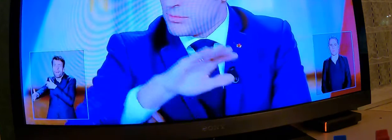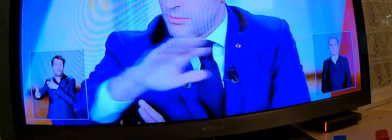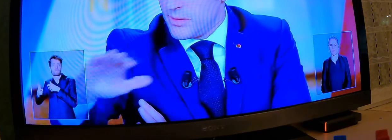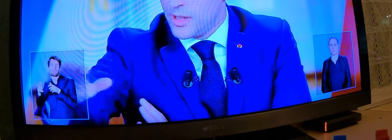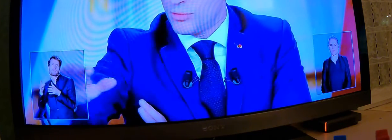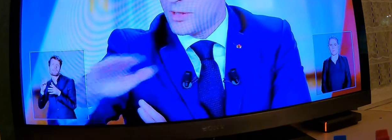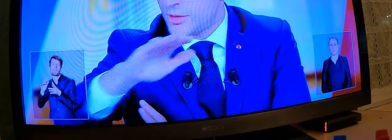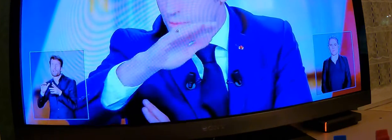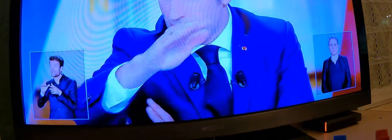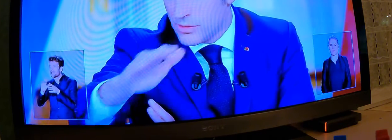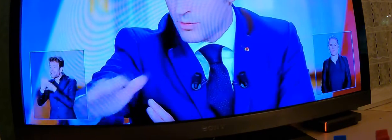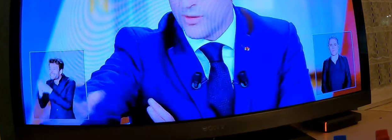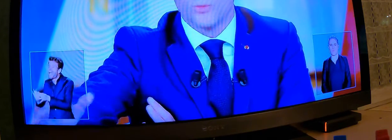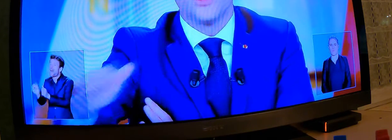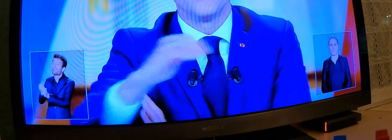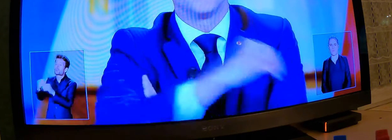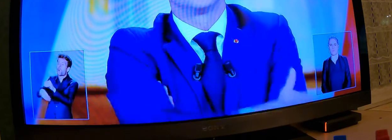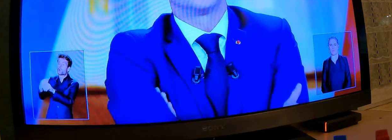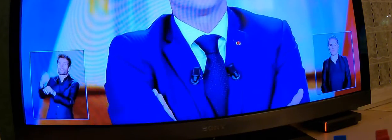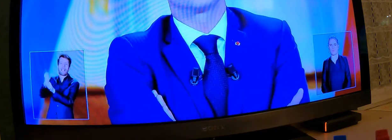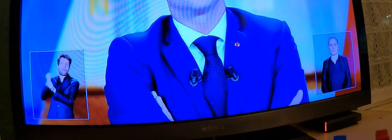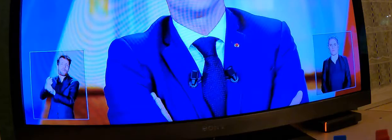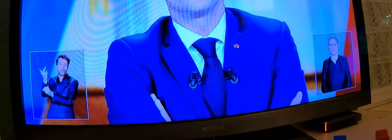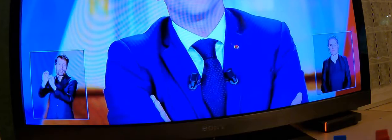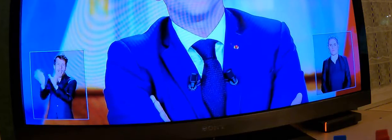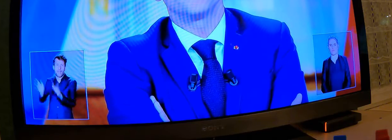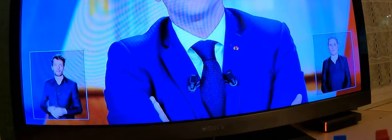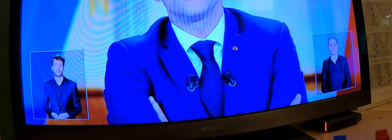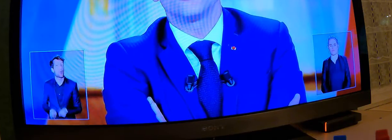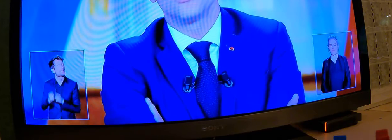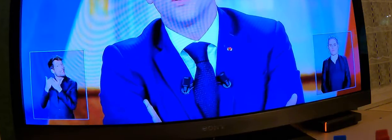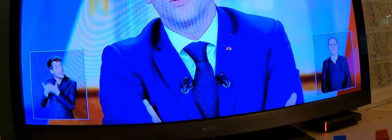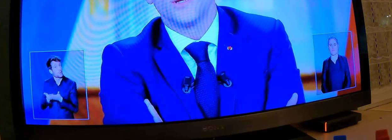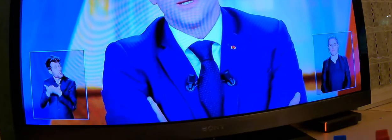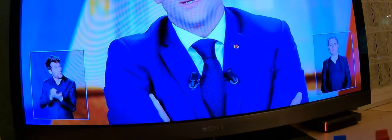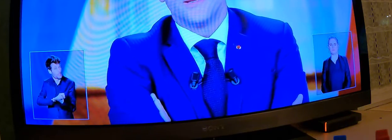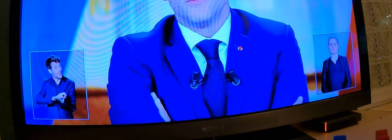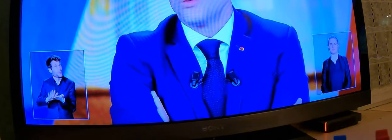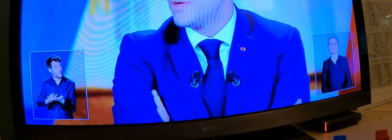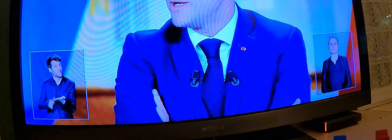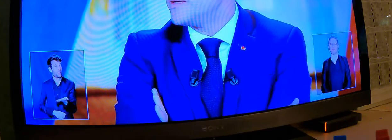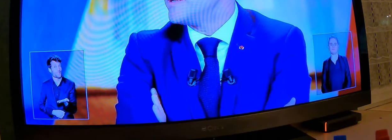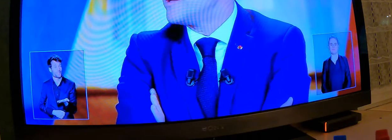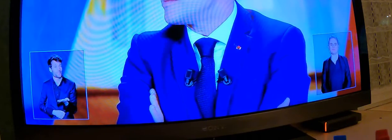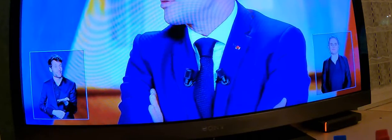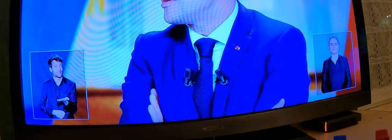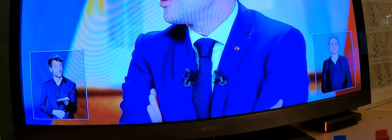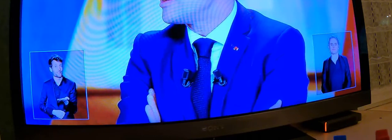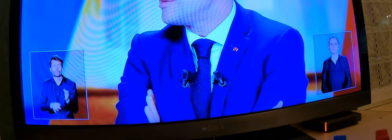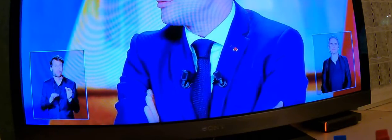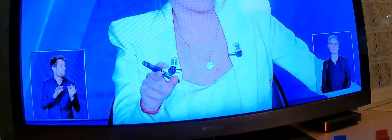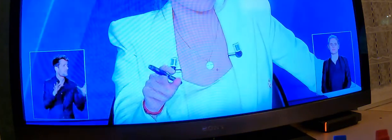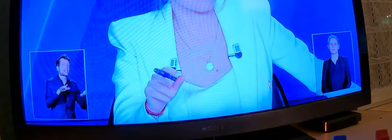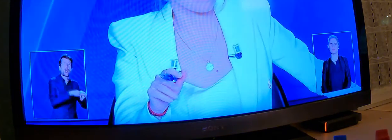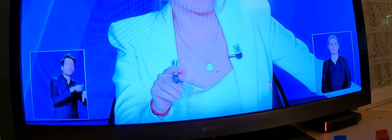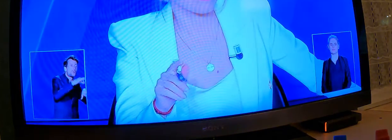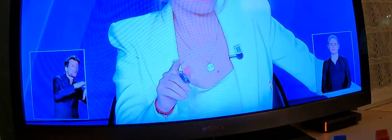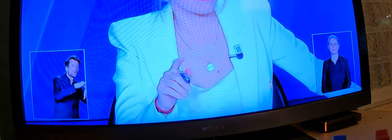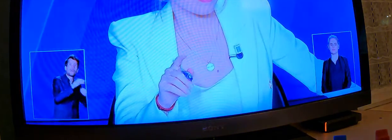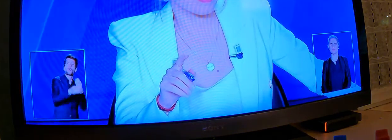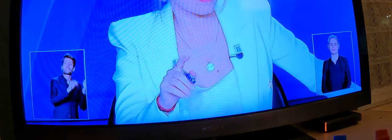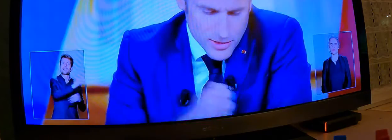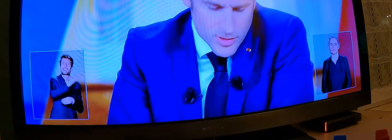étudiants. Études gratuites, on va continuer ce qu'on a fait sur la baisse justement... des mutuelles et de la sécurité sociale étudiante, et